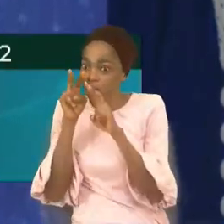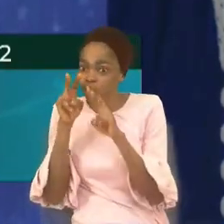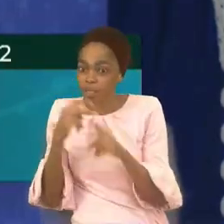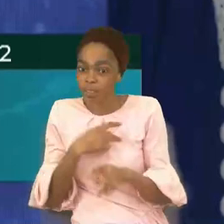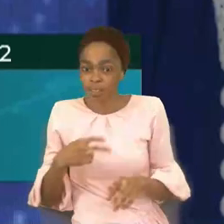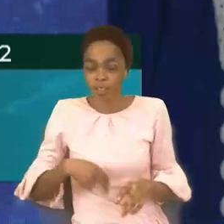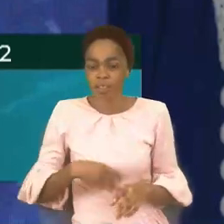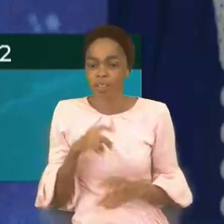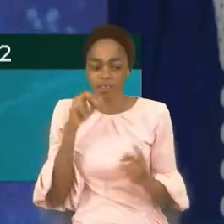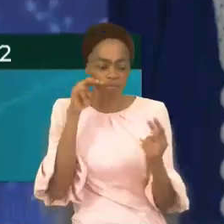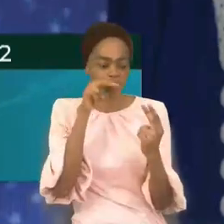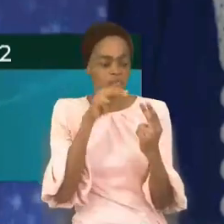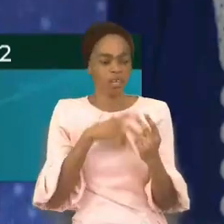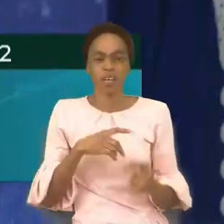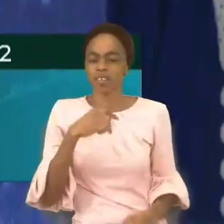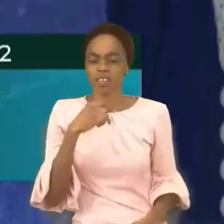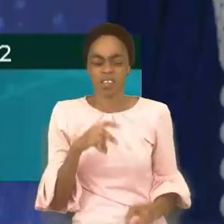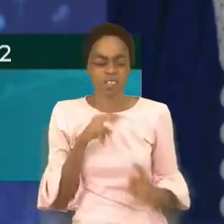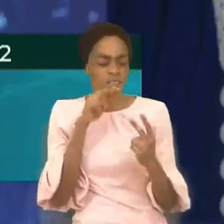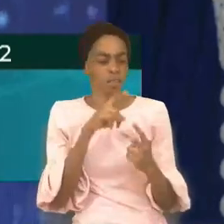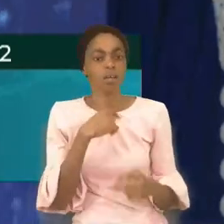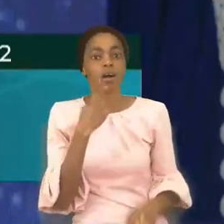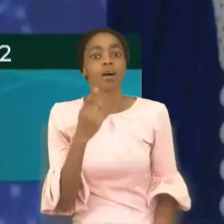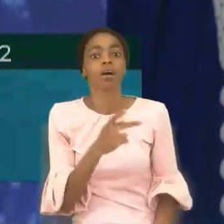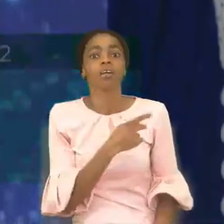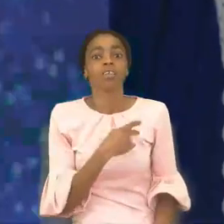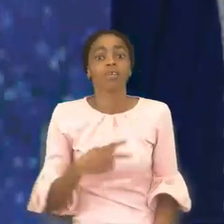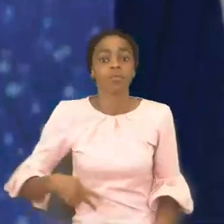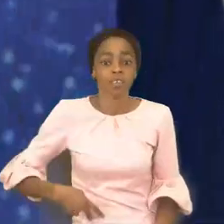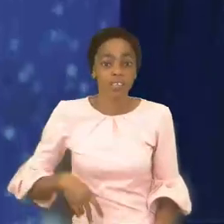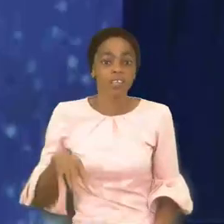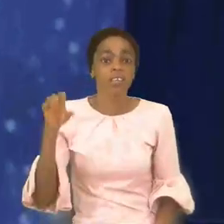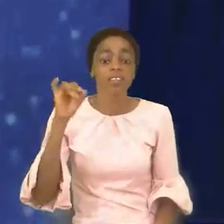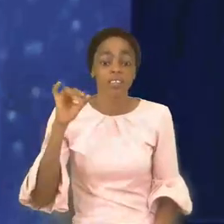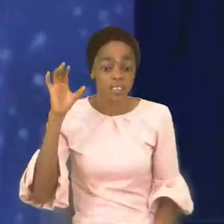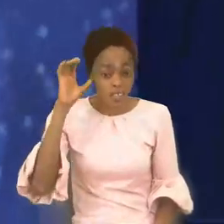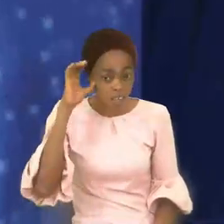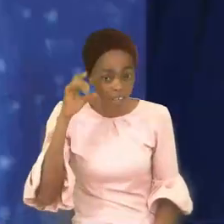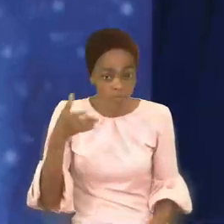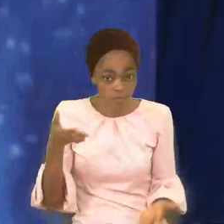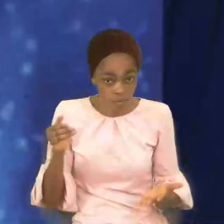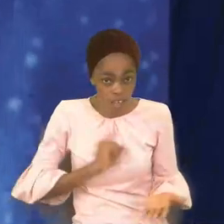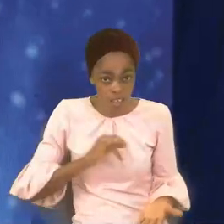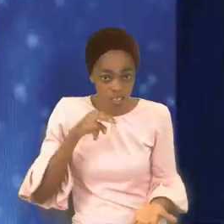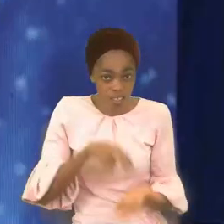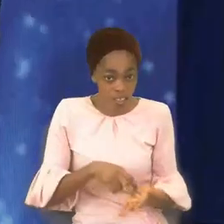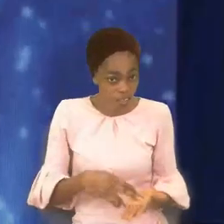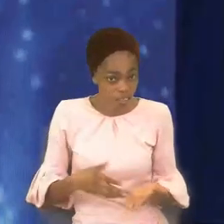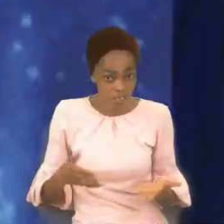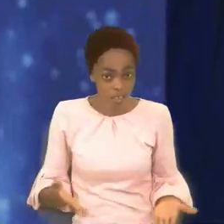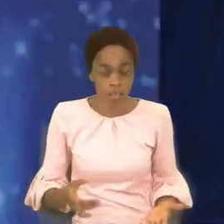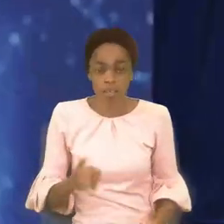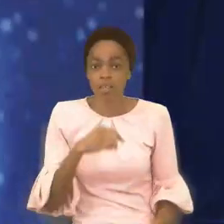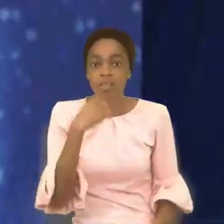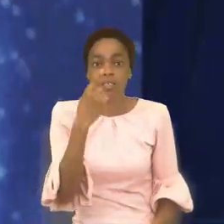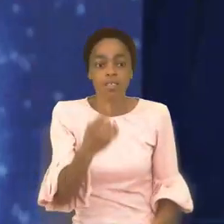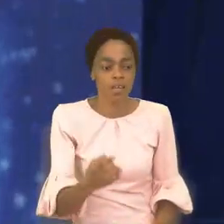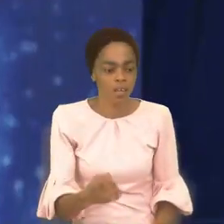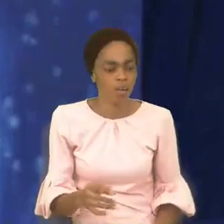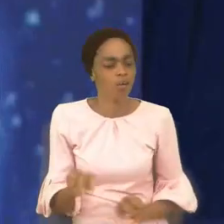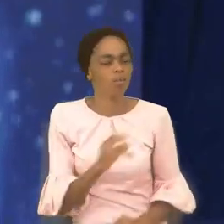Ils ne pouvaient pas regarder dans le cas pour dire, ah, Nebuchadnezzar, voici là où je tiens. Ils ont dit, oh